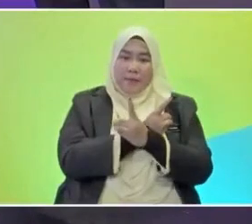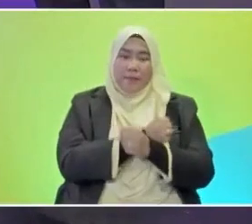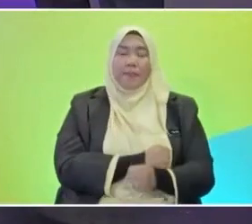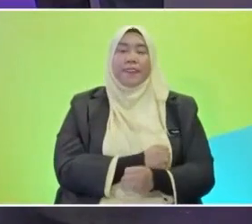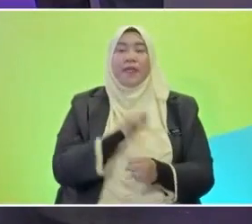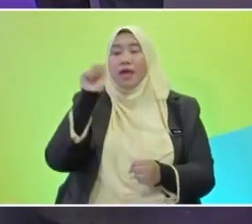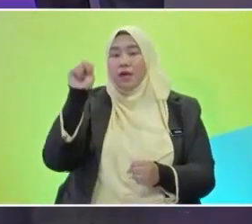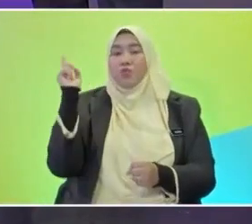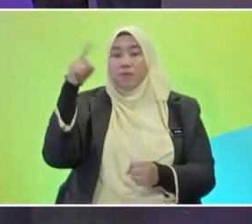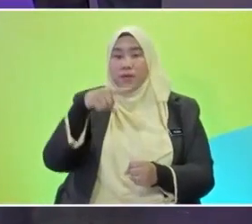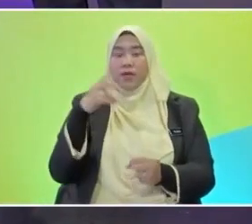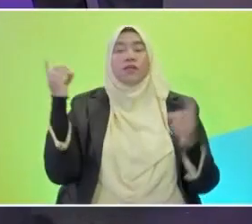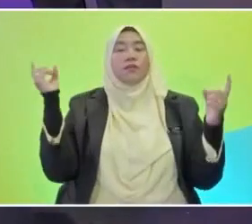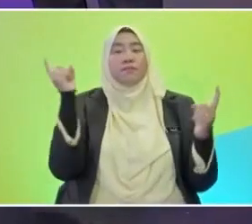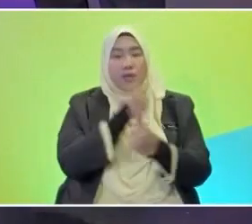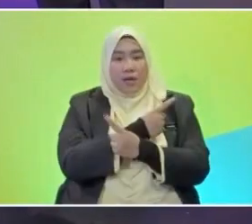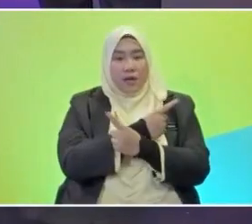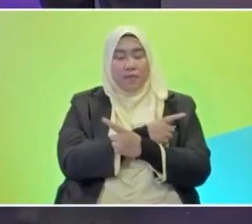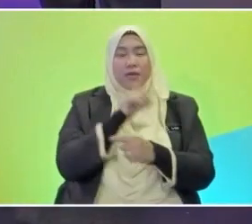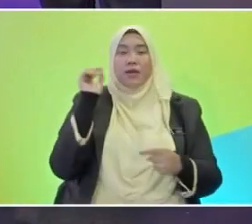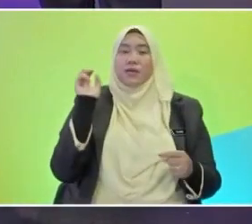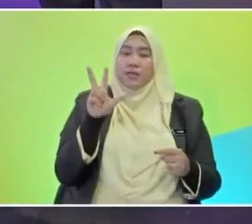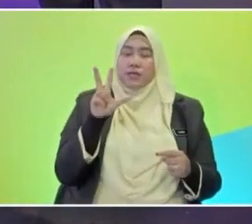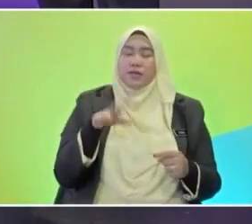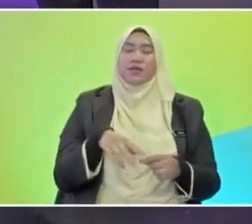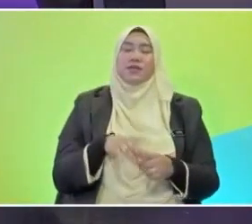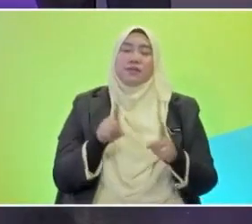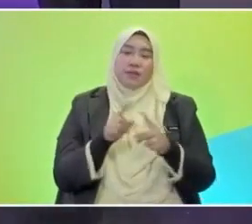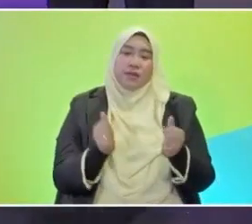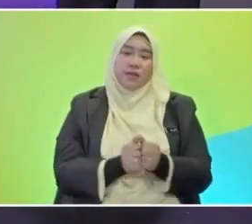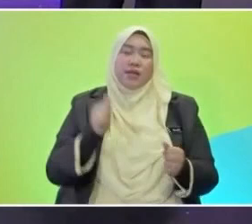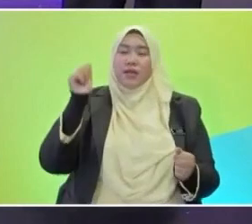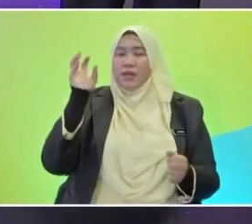diharapkan numbuh tersebut yaitu dua jawabannya benar